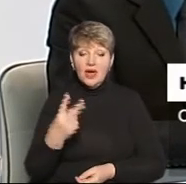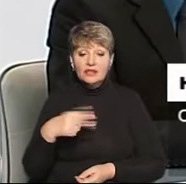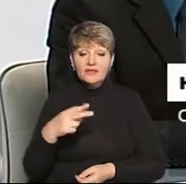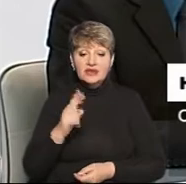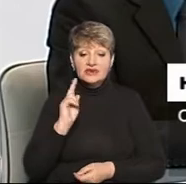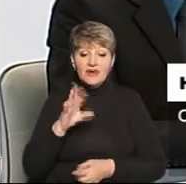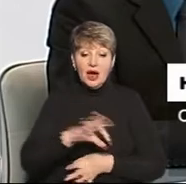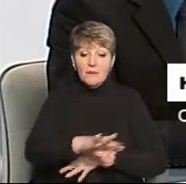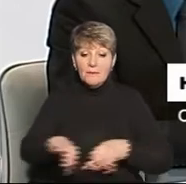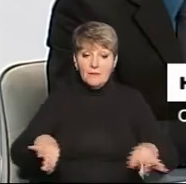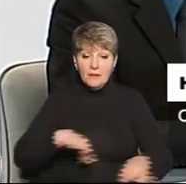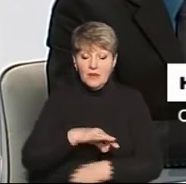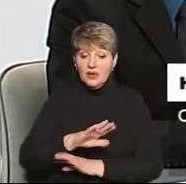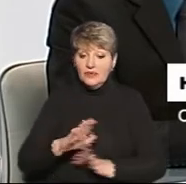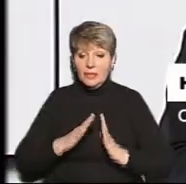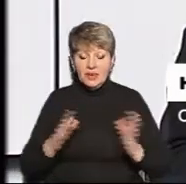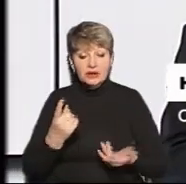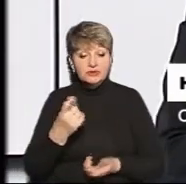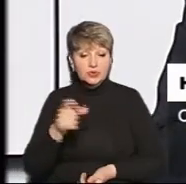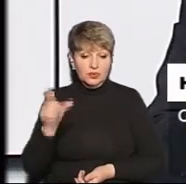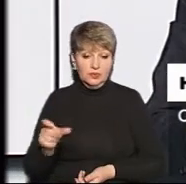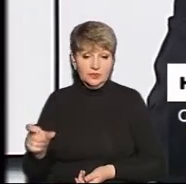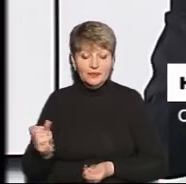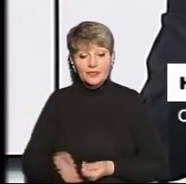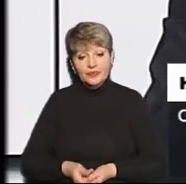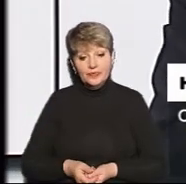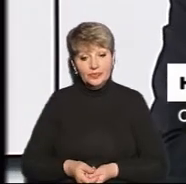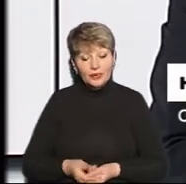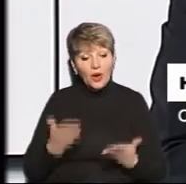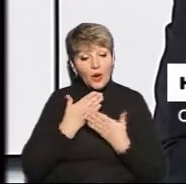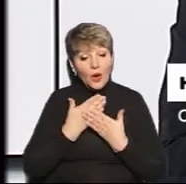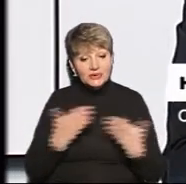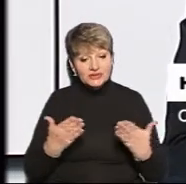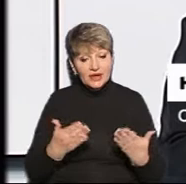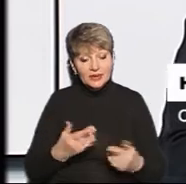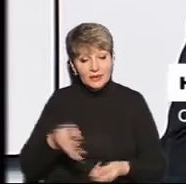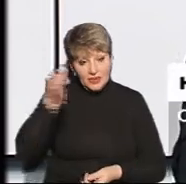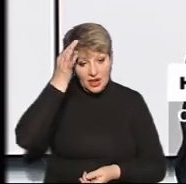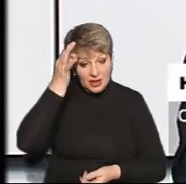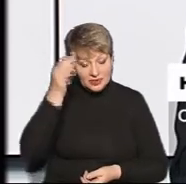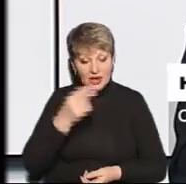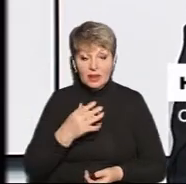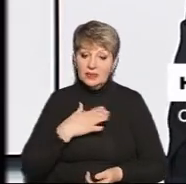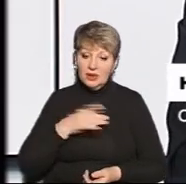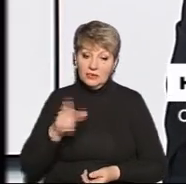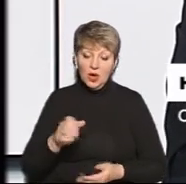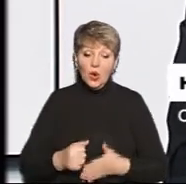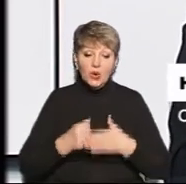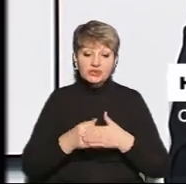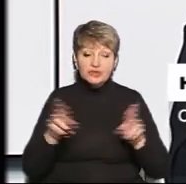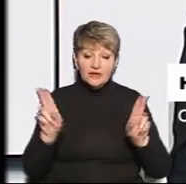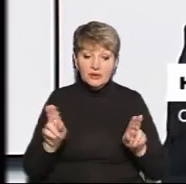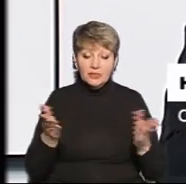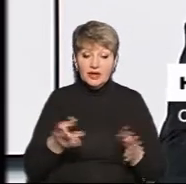метрів квадратних та не більше 100 осіб. Пані Людмила, і на останок нашого спілкування нагадайте, будь ласка, глядачам основні правила, які